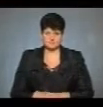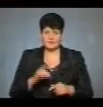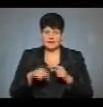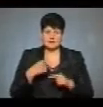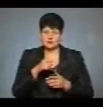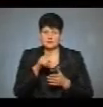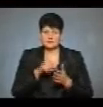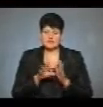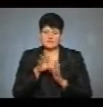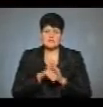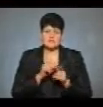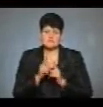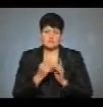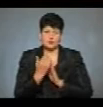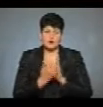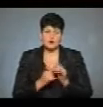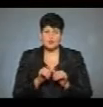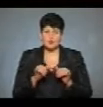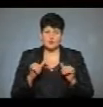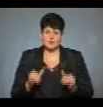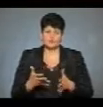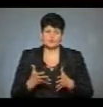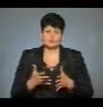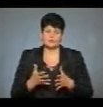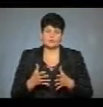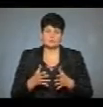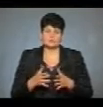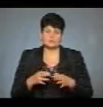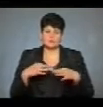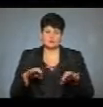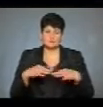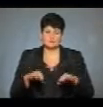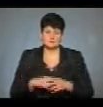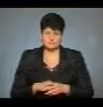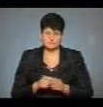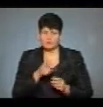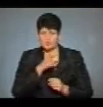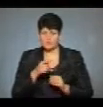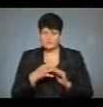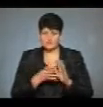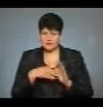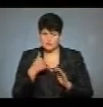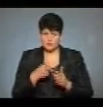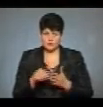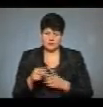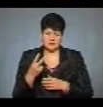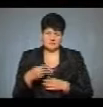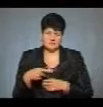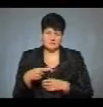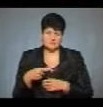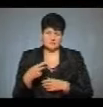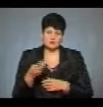Наступне питання – внесення змін до програми розвитку пасажирського транспорту. Протягом 2019 року ми купили 20